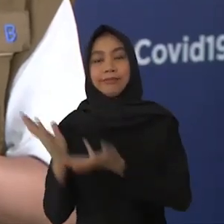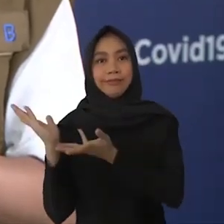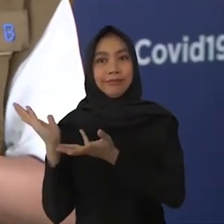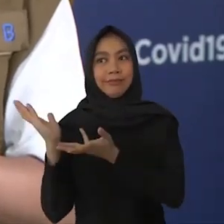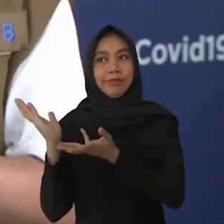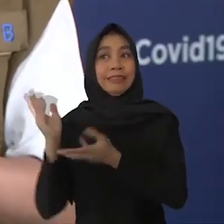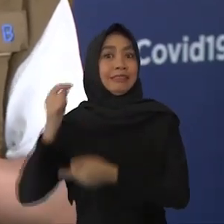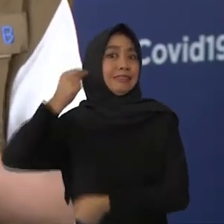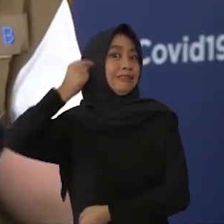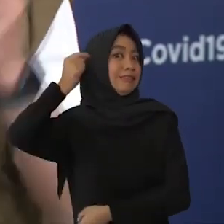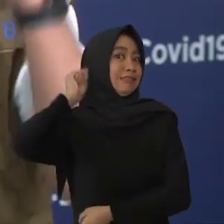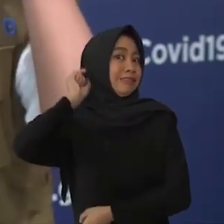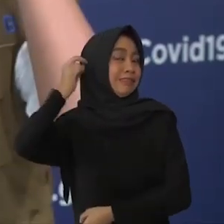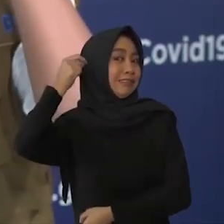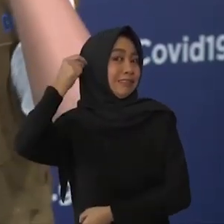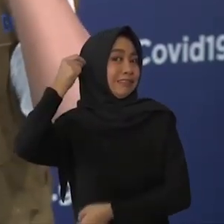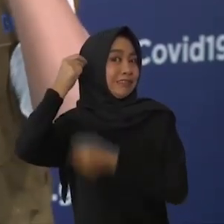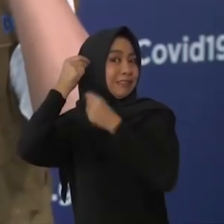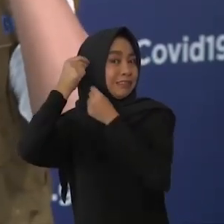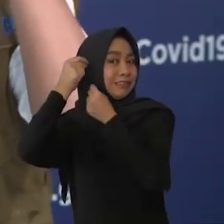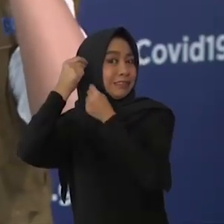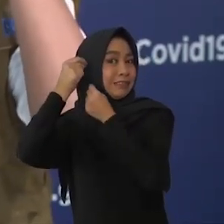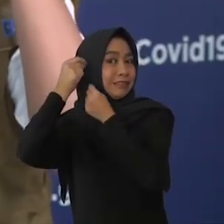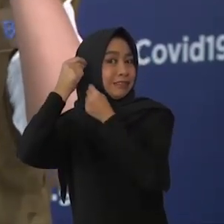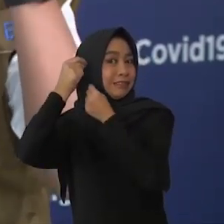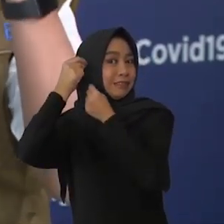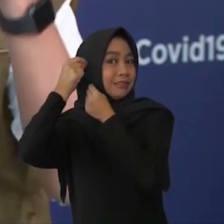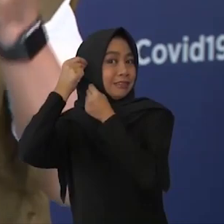sisi satu ke sisi yang lain ya.